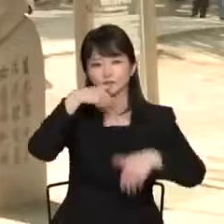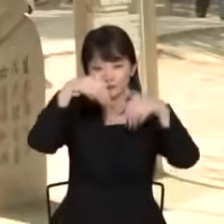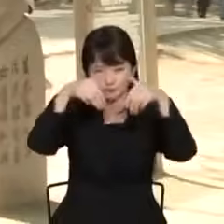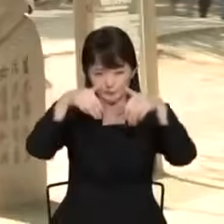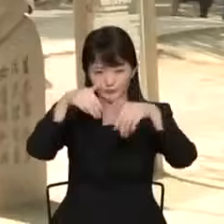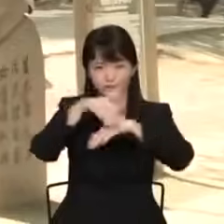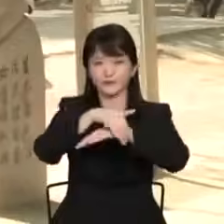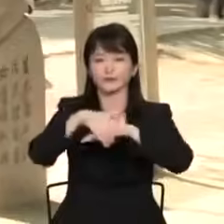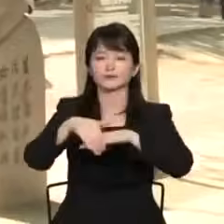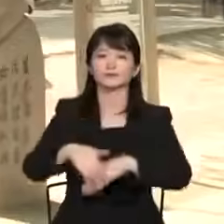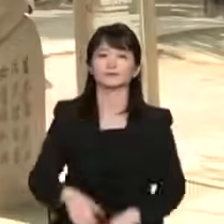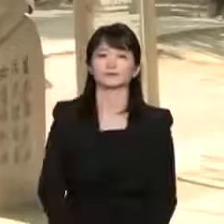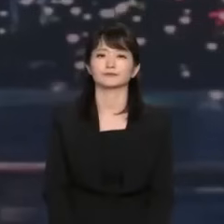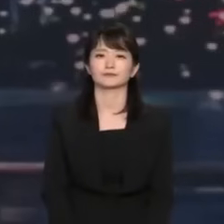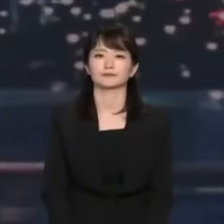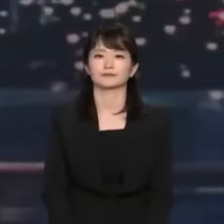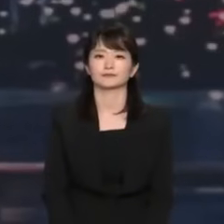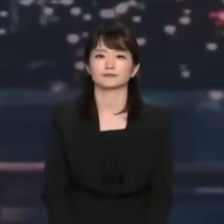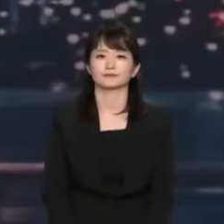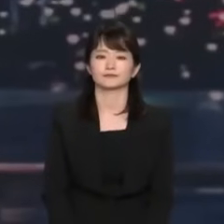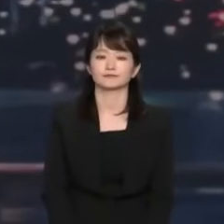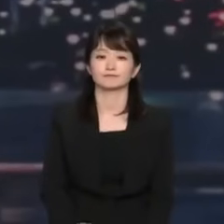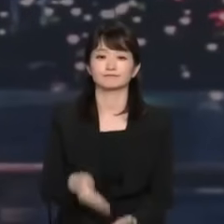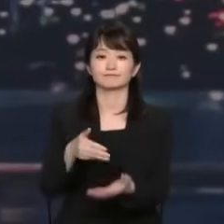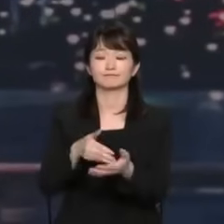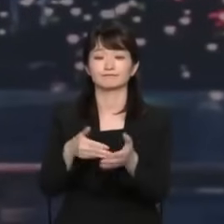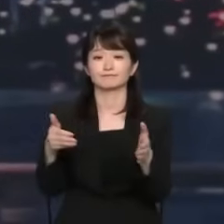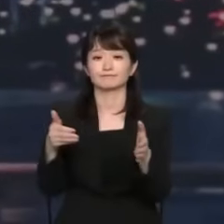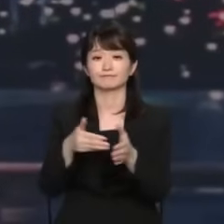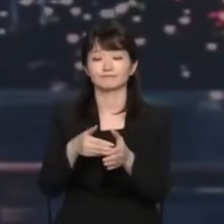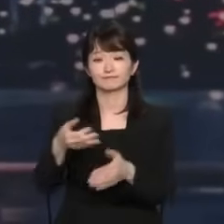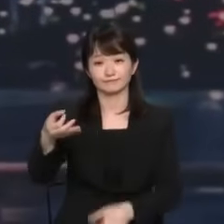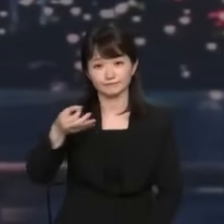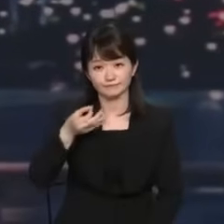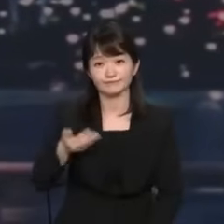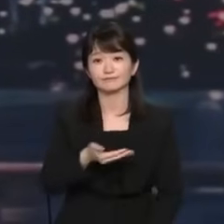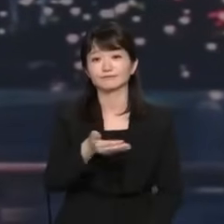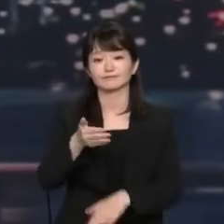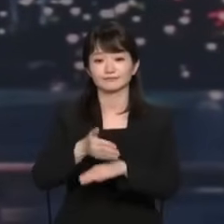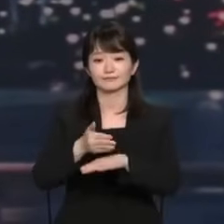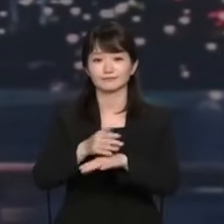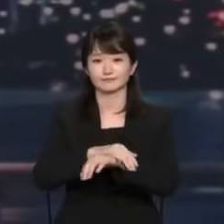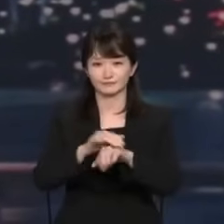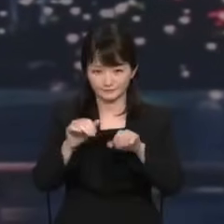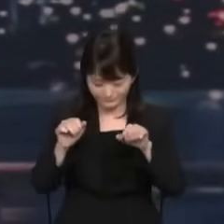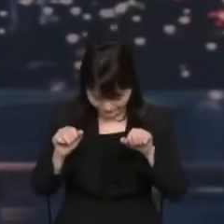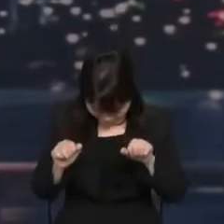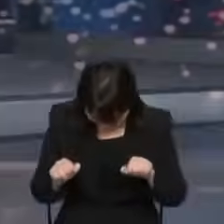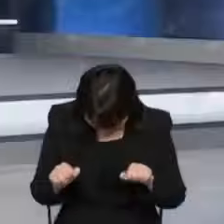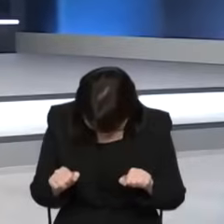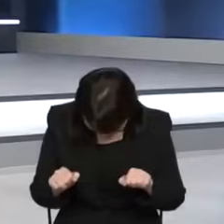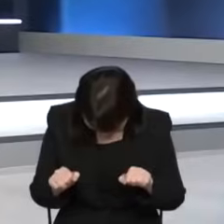거란 예보입니다. 뉴스룸 마치겠습니다. 함께해 주신 여러분 고맙습니다.